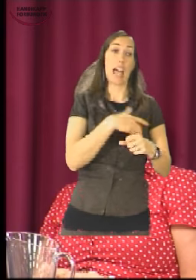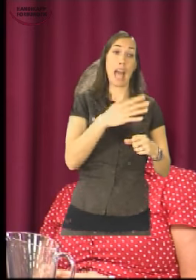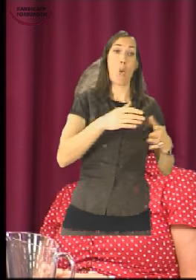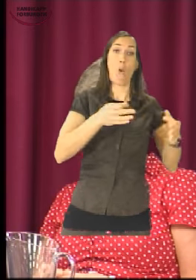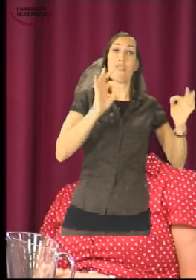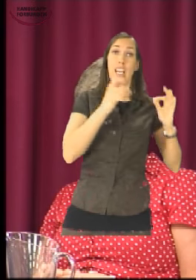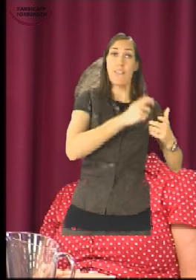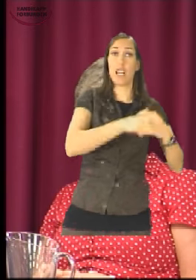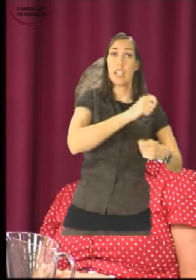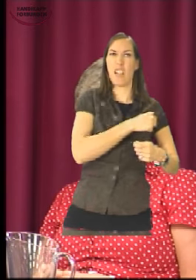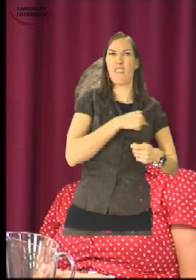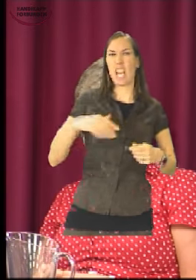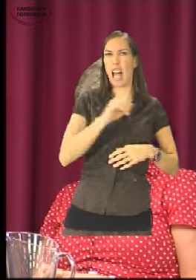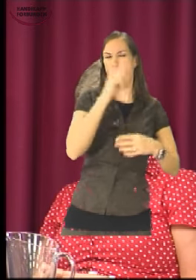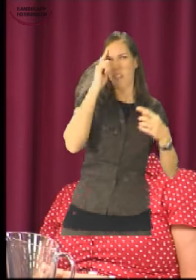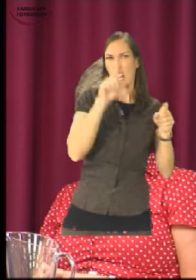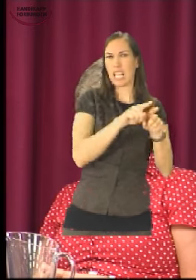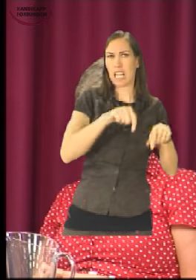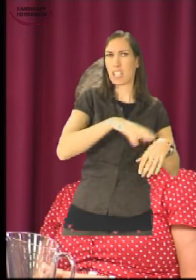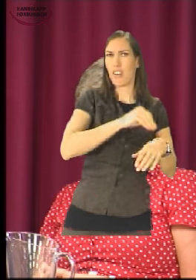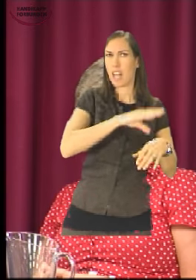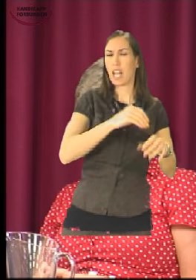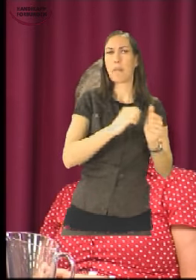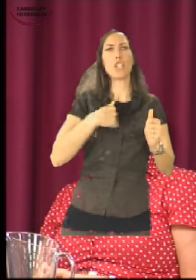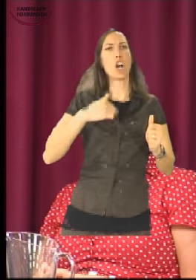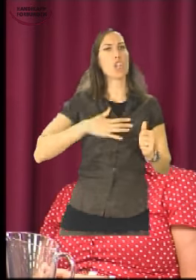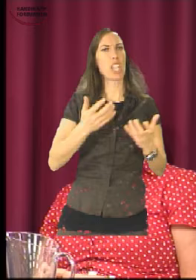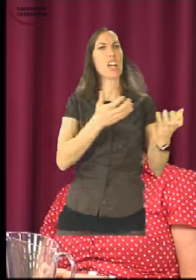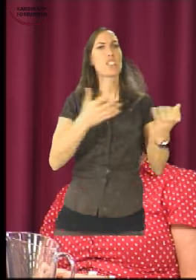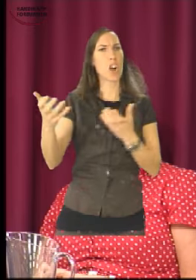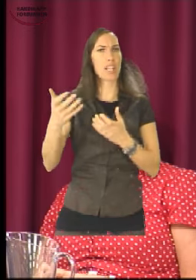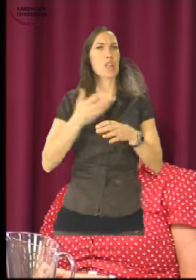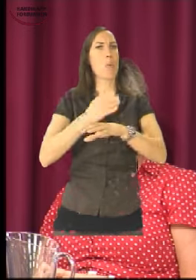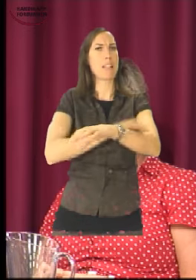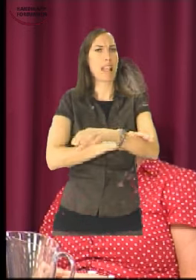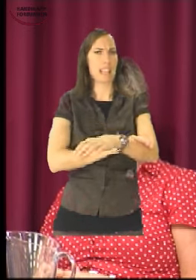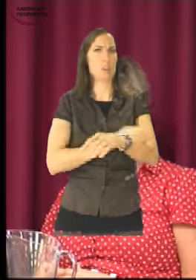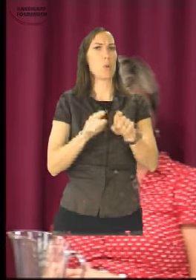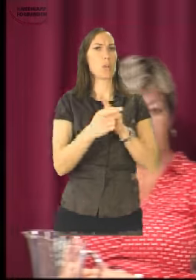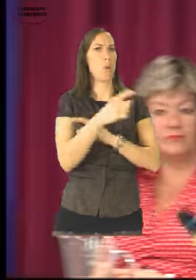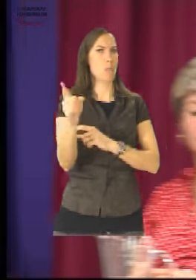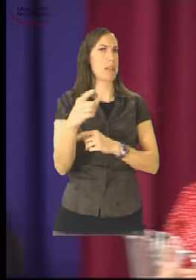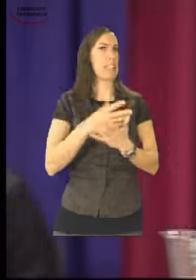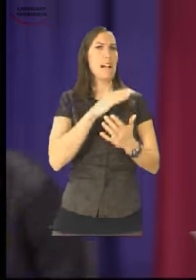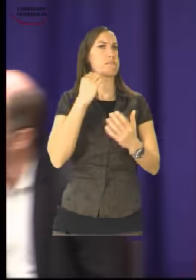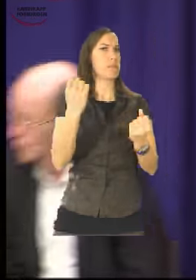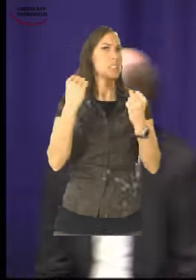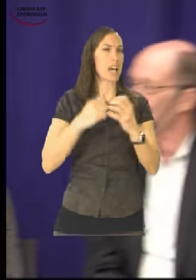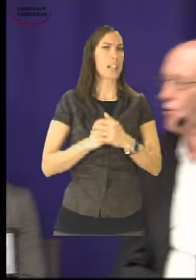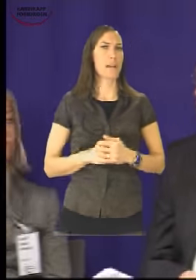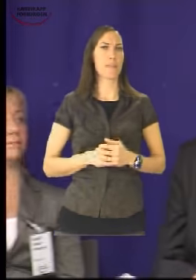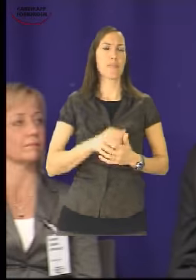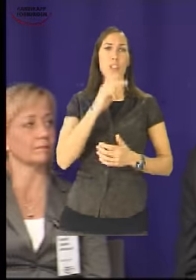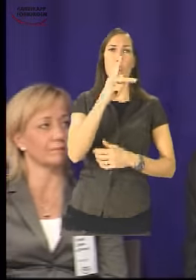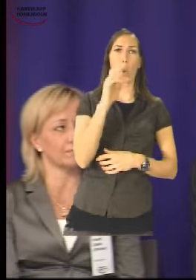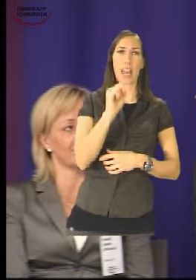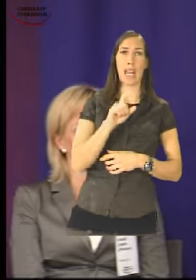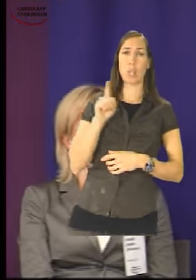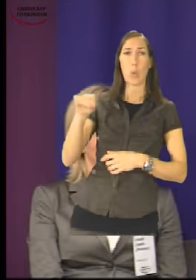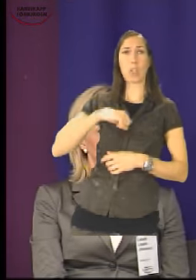överens om i Sverige. Och där tycker jag att det saknas muskler och kompetens. Heidi, du har ju ett norskt, du